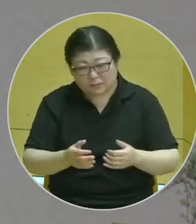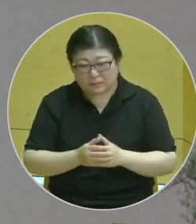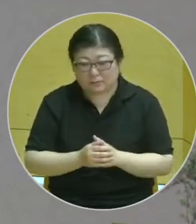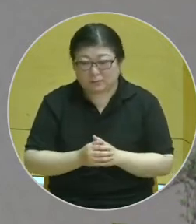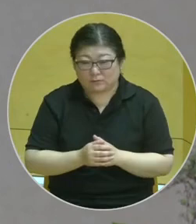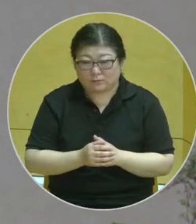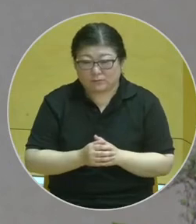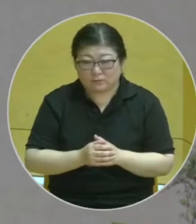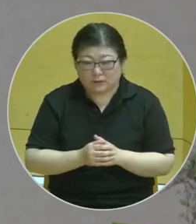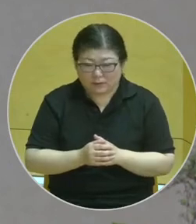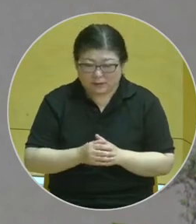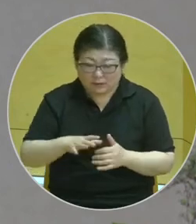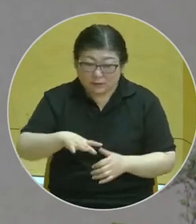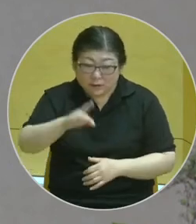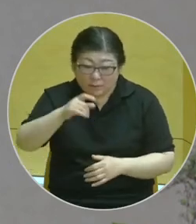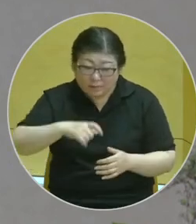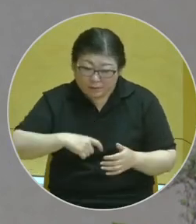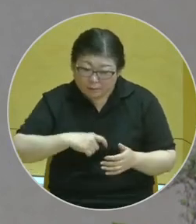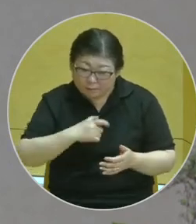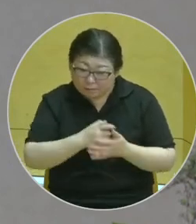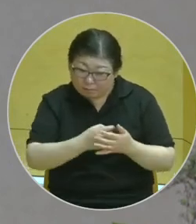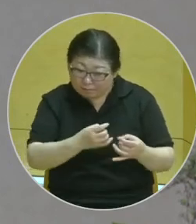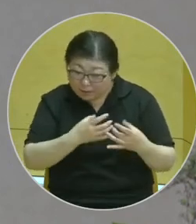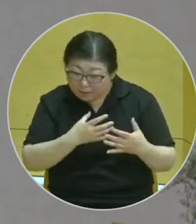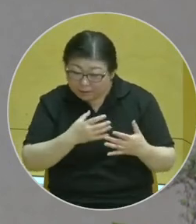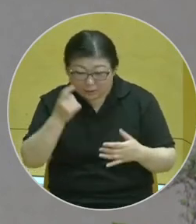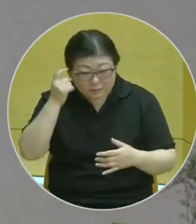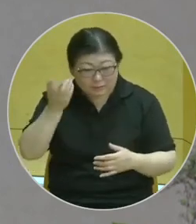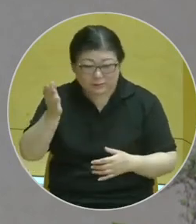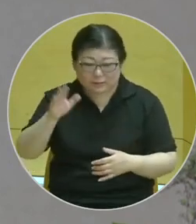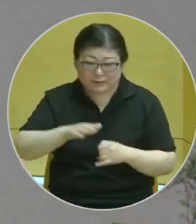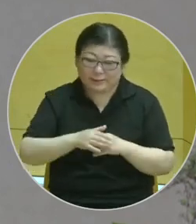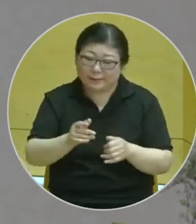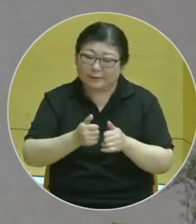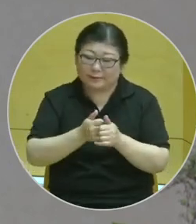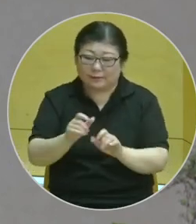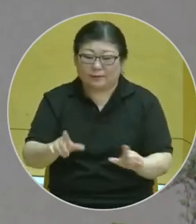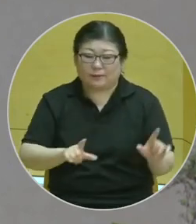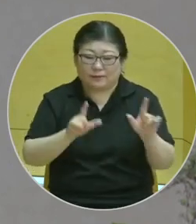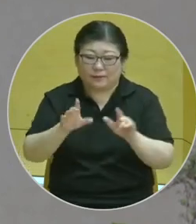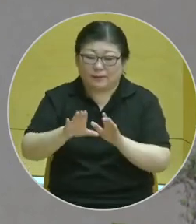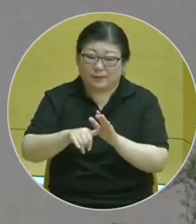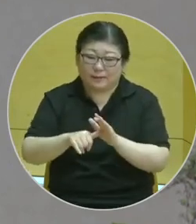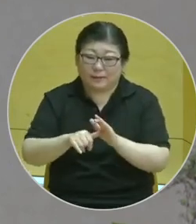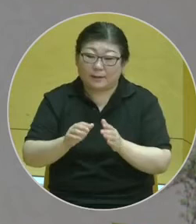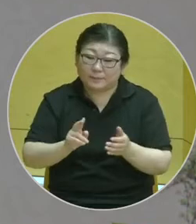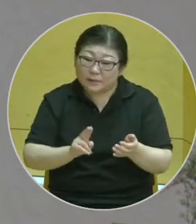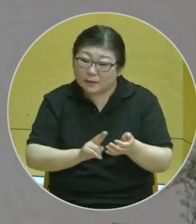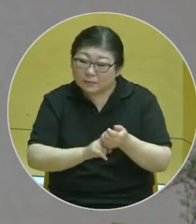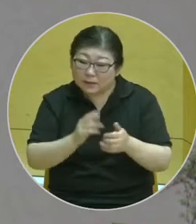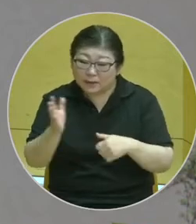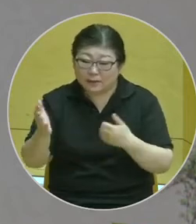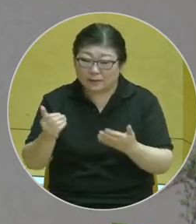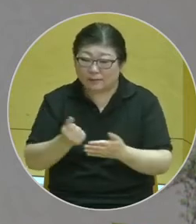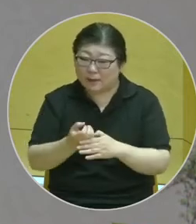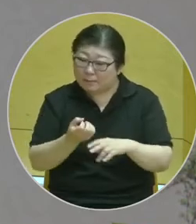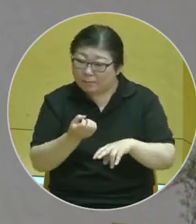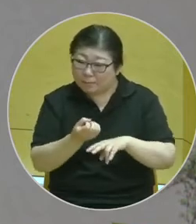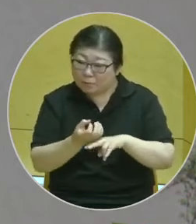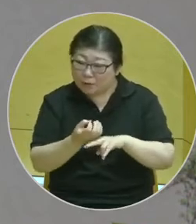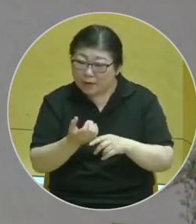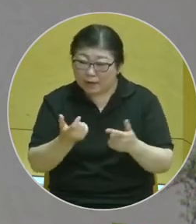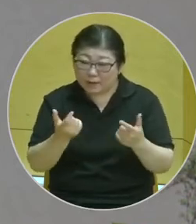처음에는 속았다고 생각되지만 그것을 따라서 할 때 섬김 속에 감추어진 하나님의 보호와 같은 놀라운 기쁨을